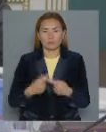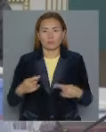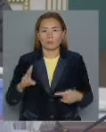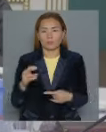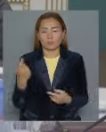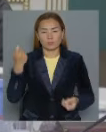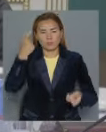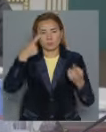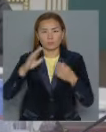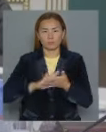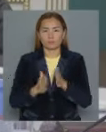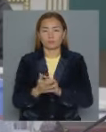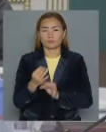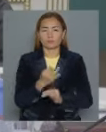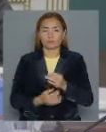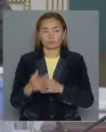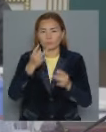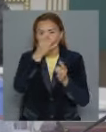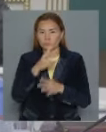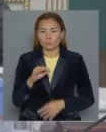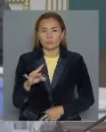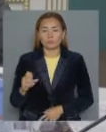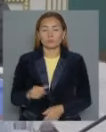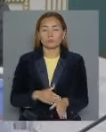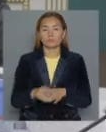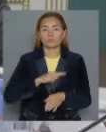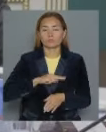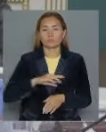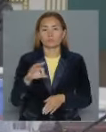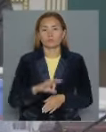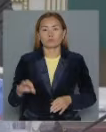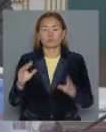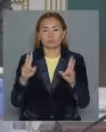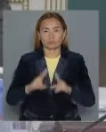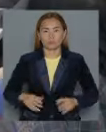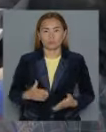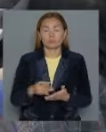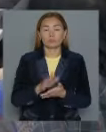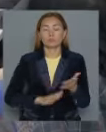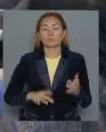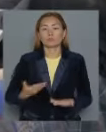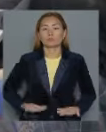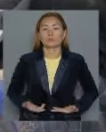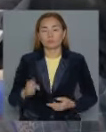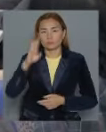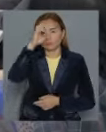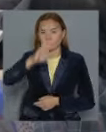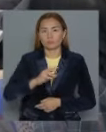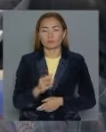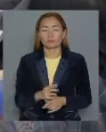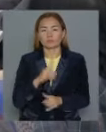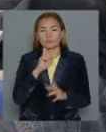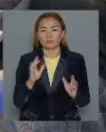ұлттық идеология жай-күйі талқыланып, мәдени мұра аясында атқарылып жатқан жұмыстар талқыланды. Соның бірі өңірдегі мемлекет деңгейінде